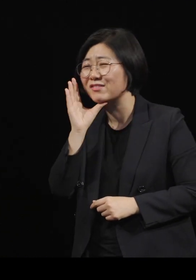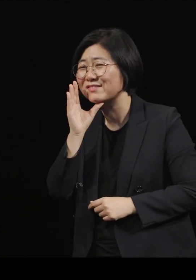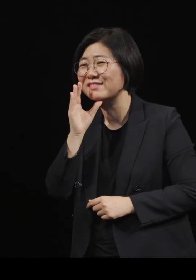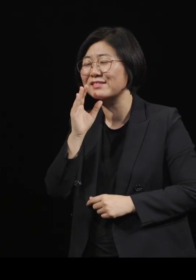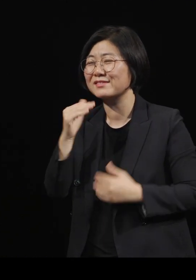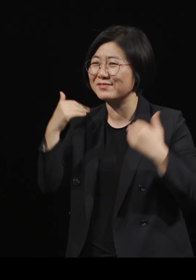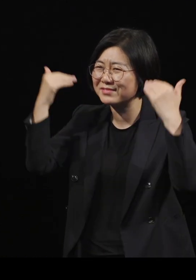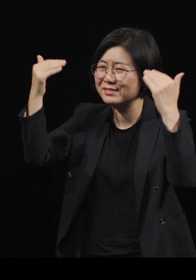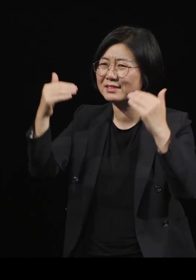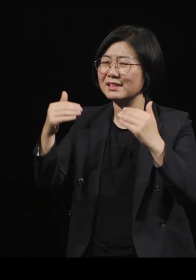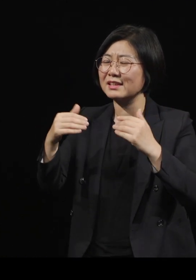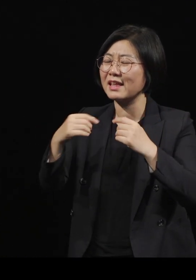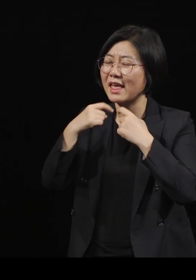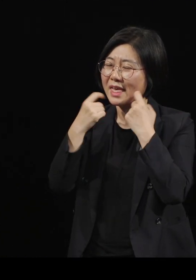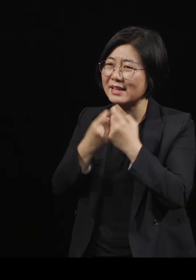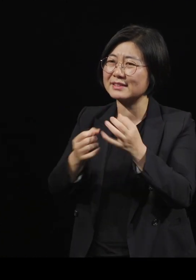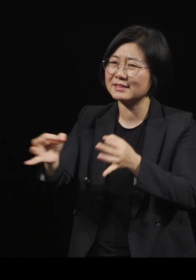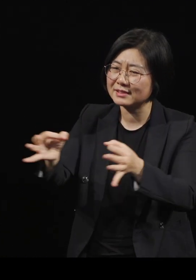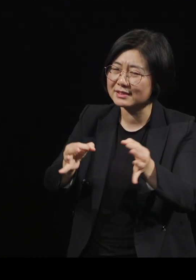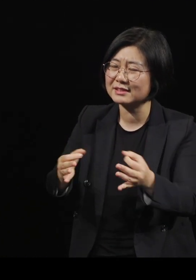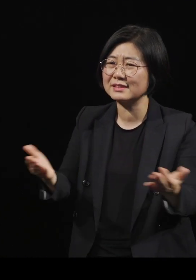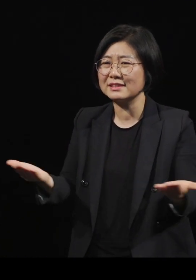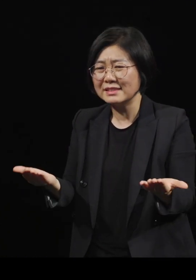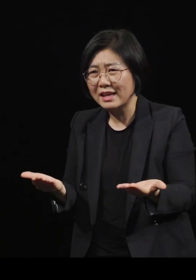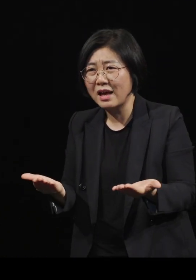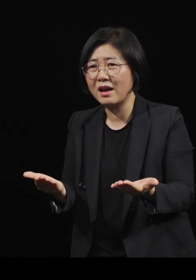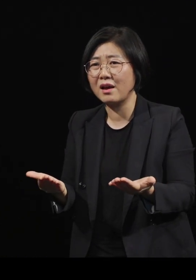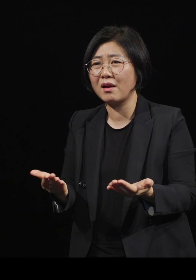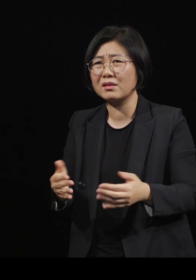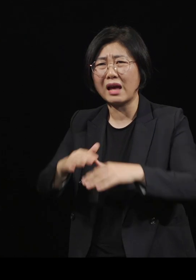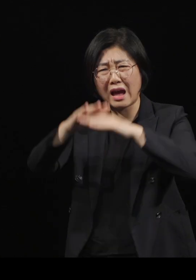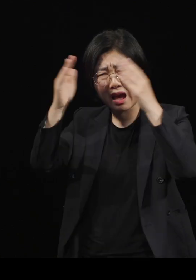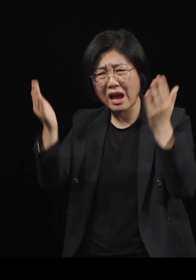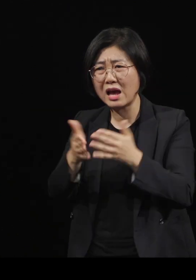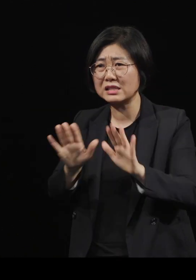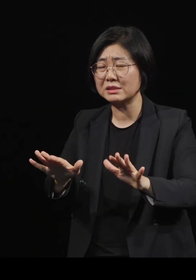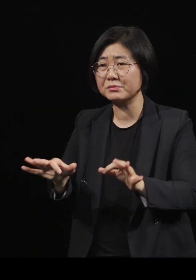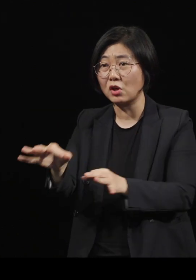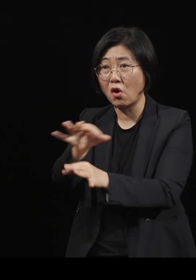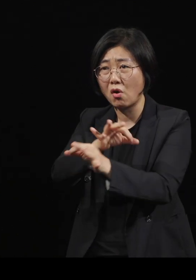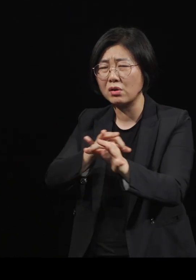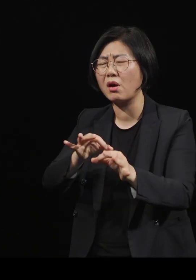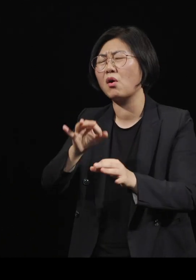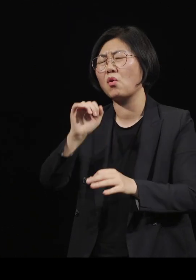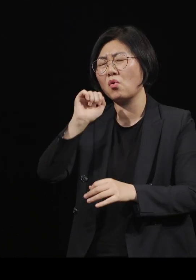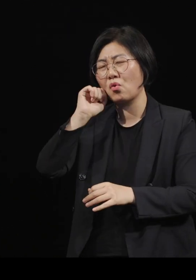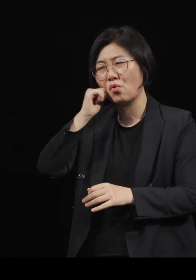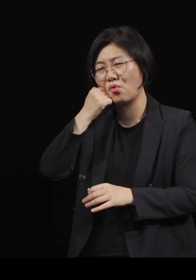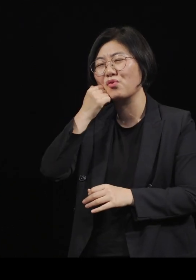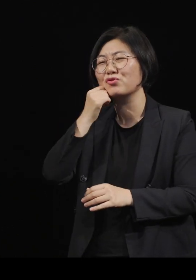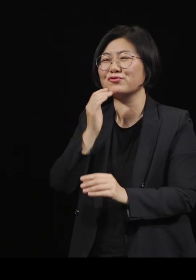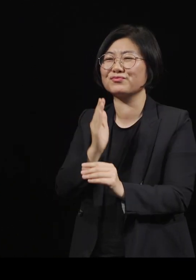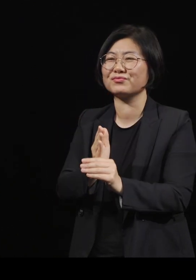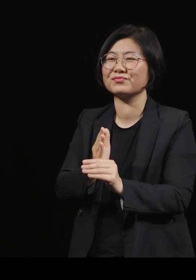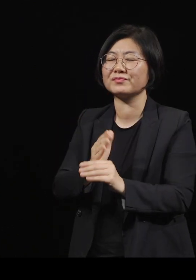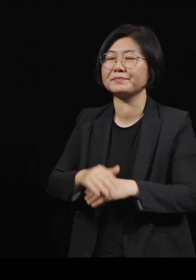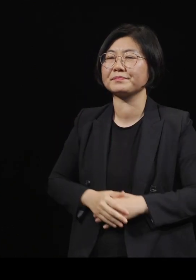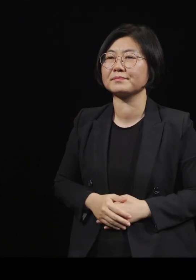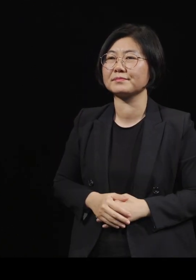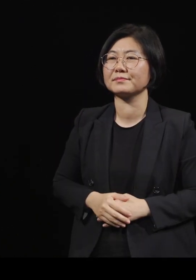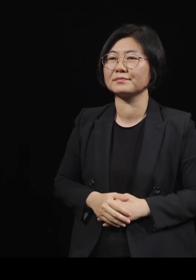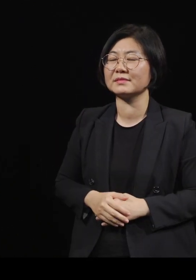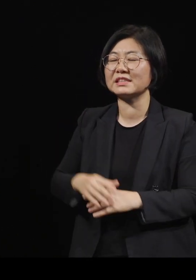어른들은 자영업자든 직장인이든 모두가 경제적인 어려움을 겪고 있습니다.